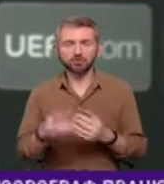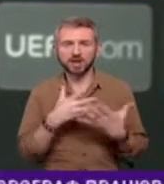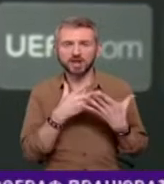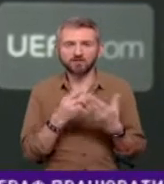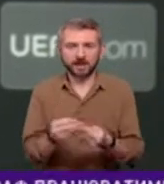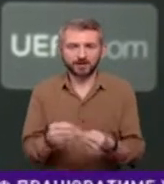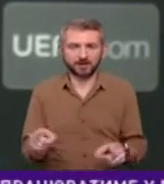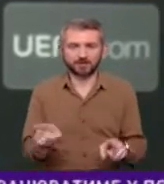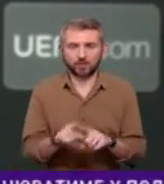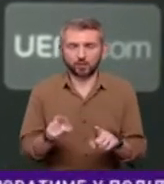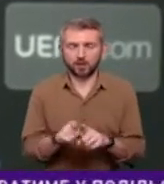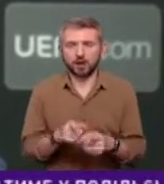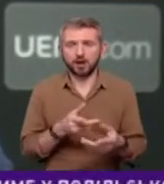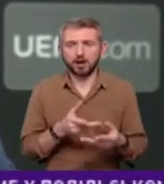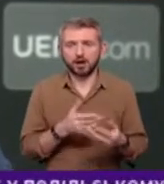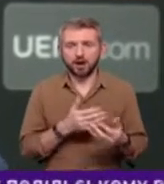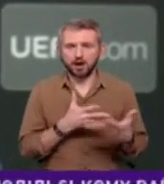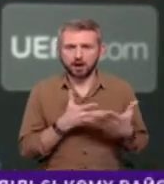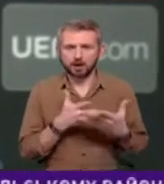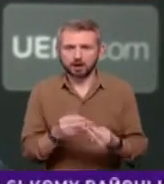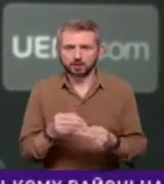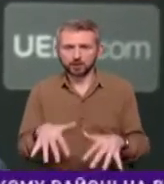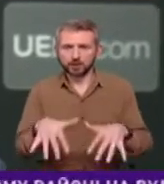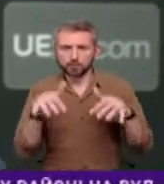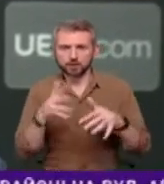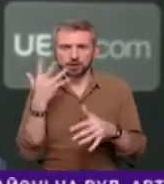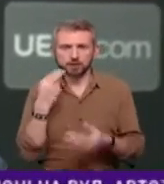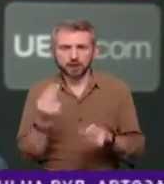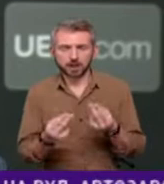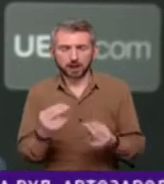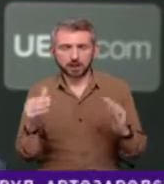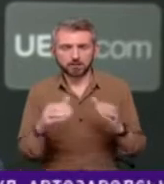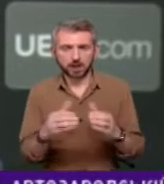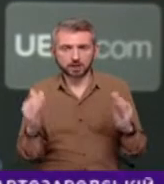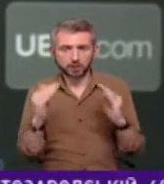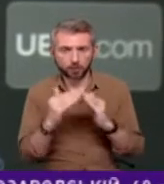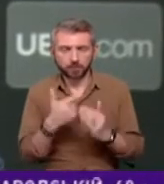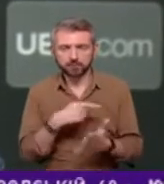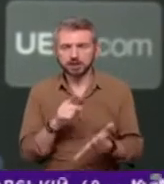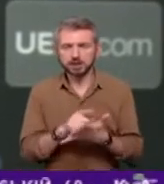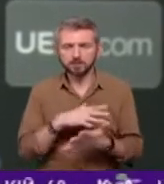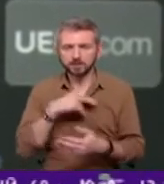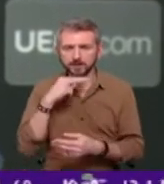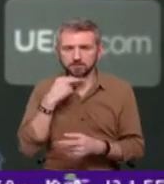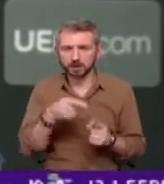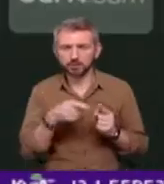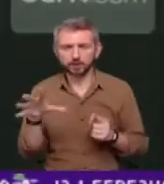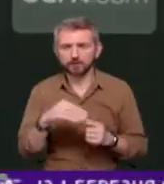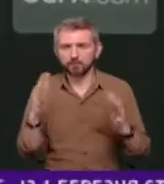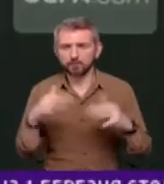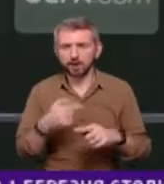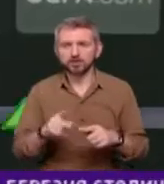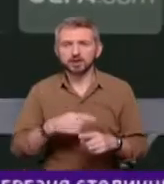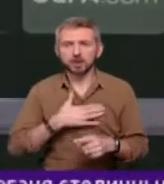давление, какое оказывают трибуны, как играет команда дома, то мы должны быть сконцентрированы на протяжении всего матча. Это